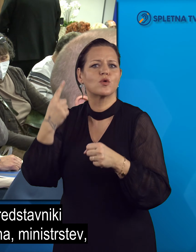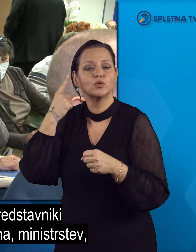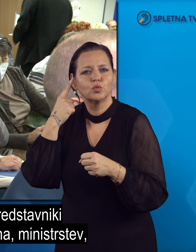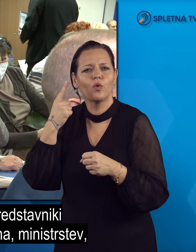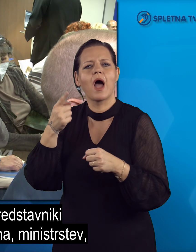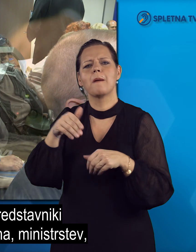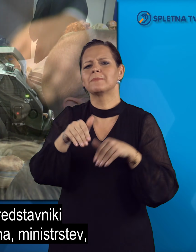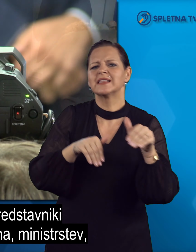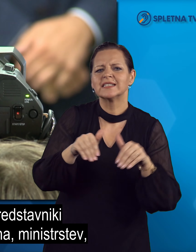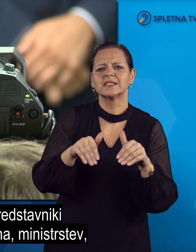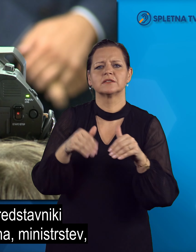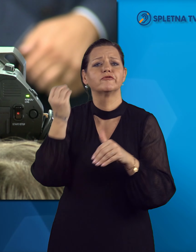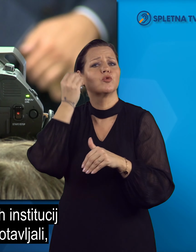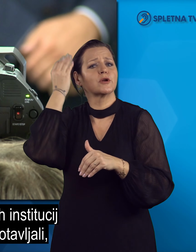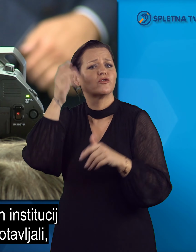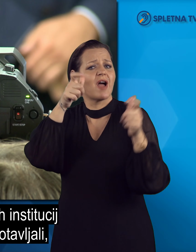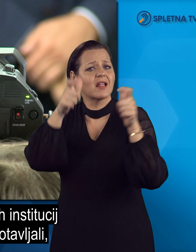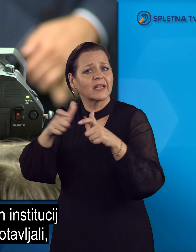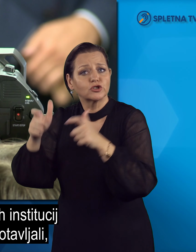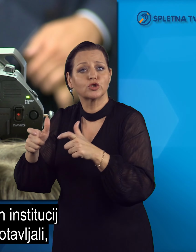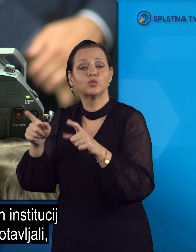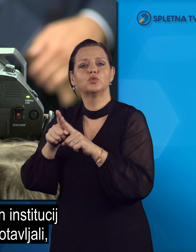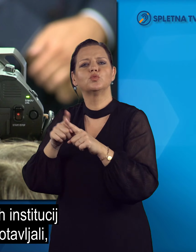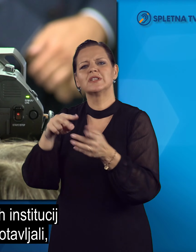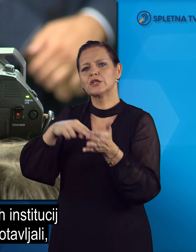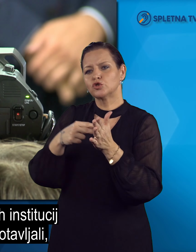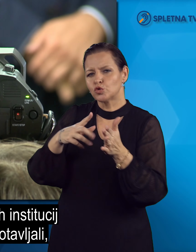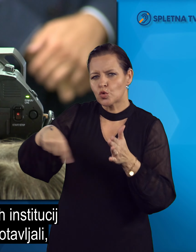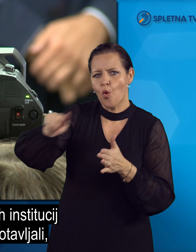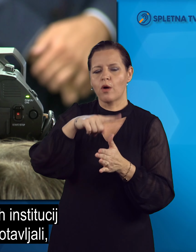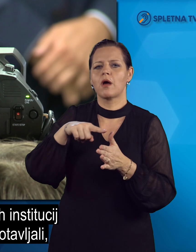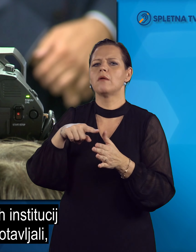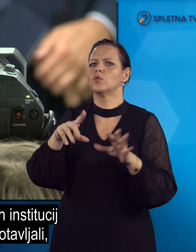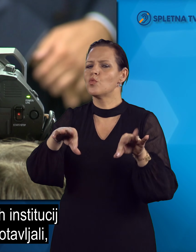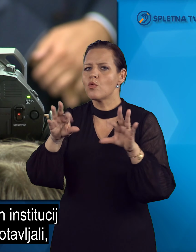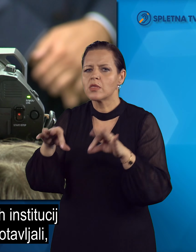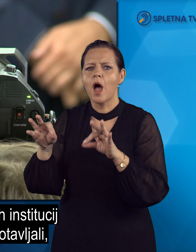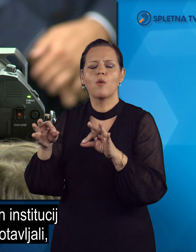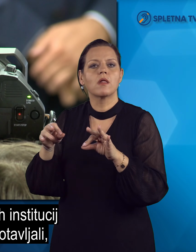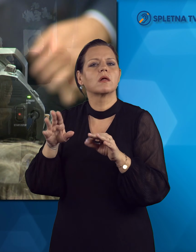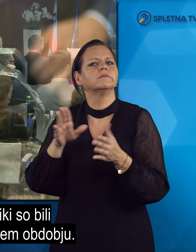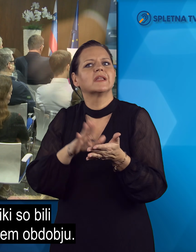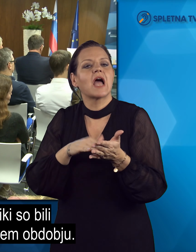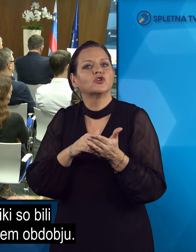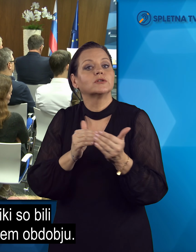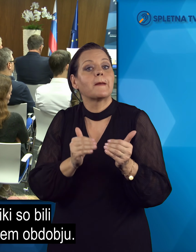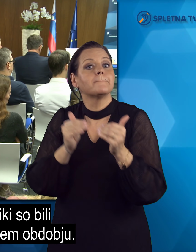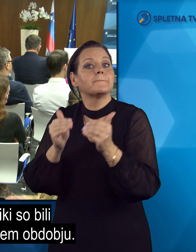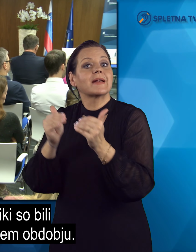izobraževalnih institucij in stroke ugotavljali, kakšni premiki so bili storjeni v vmesnem